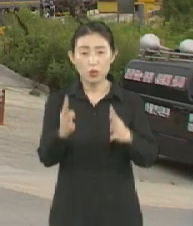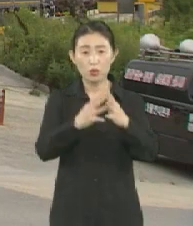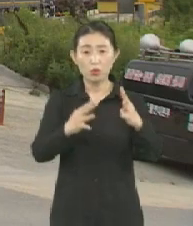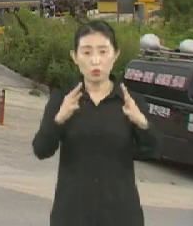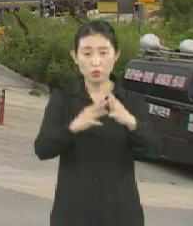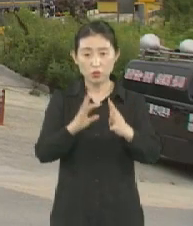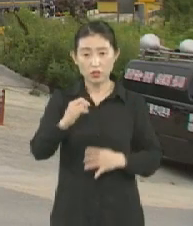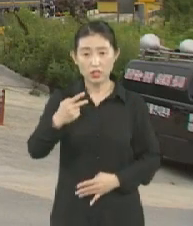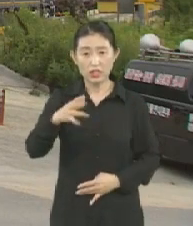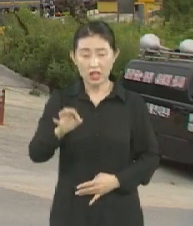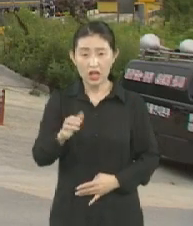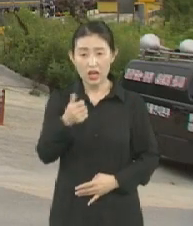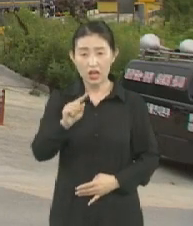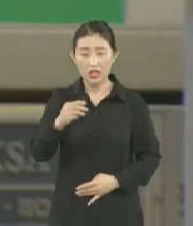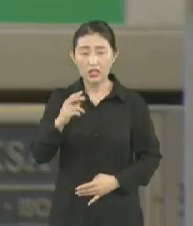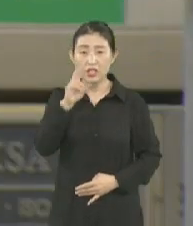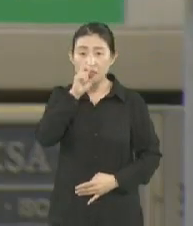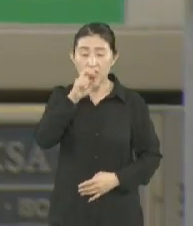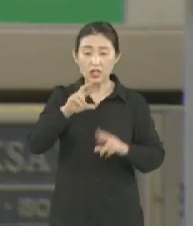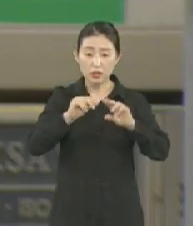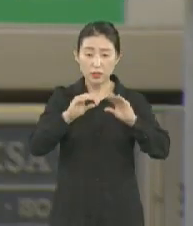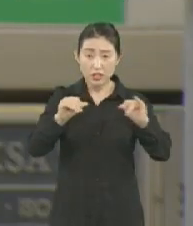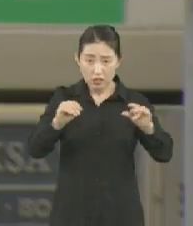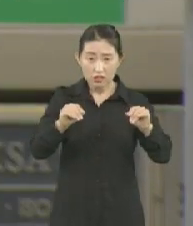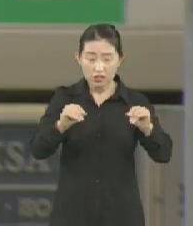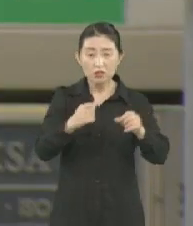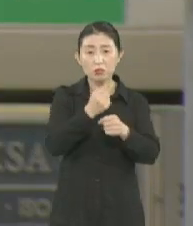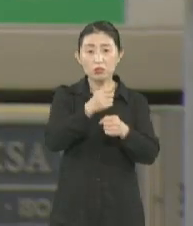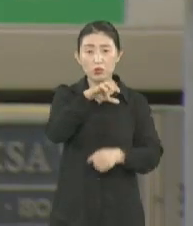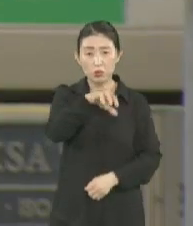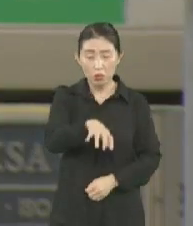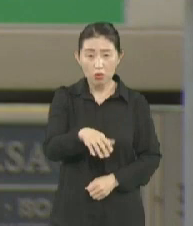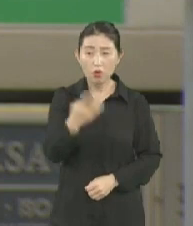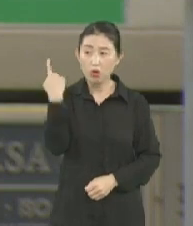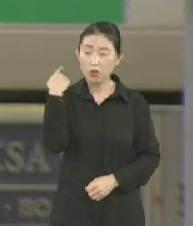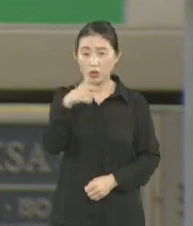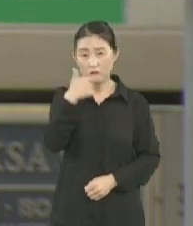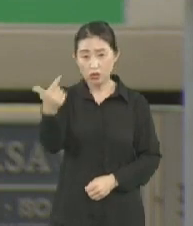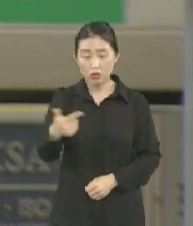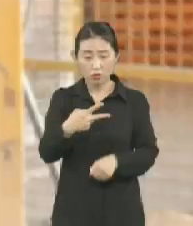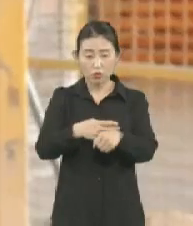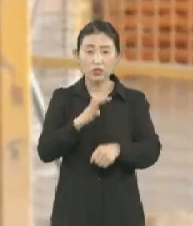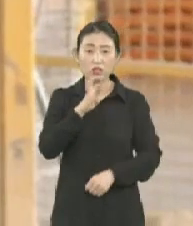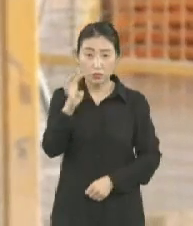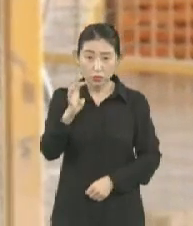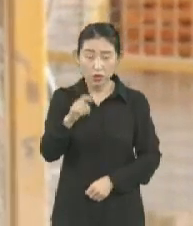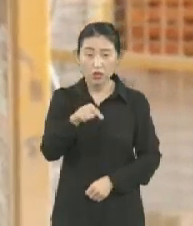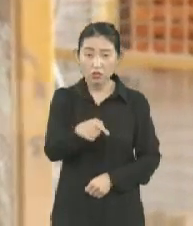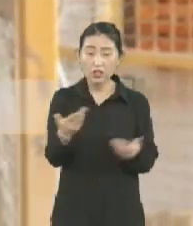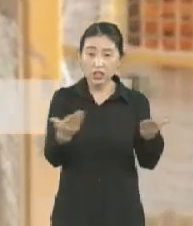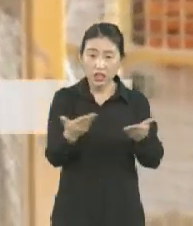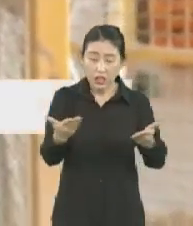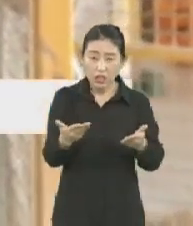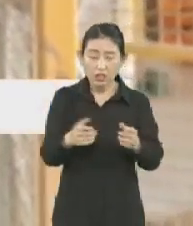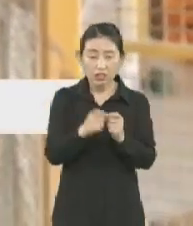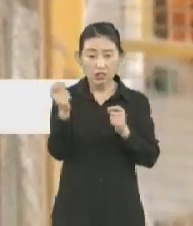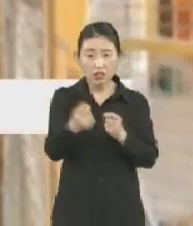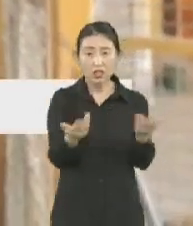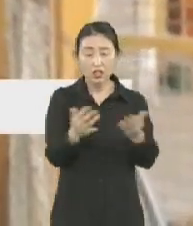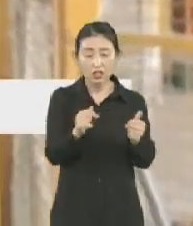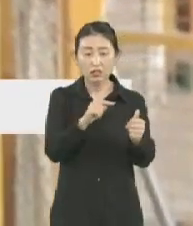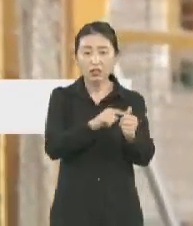공주시 의당면 한일시멘트 공주공장입니다. 어제 오후 2시 40분쯤 이곳에서 일하던 협력업체